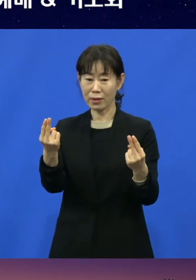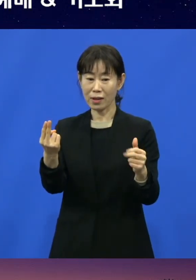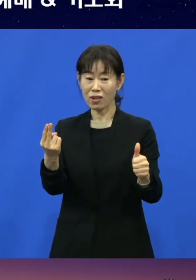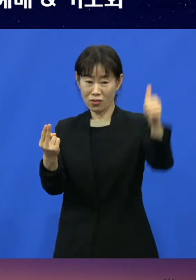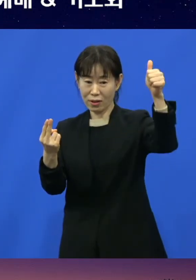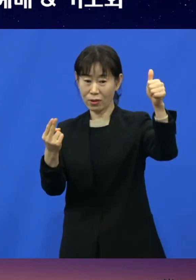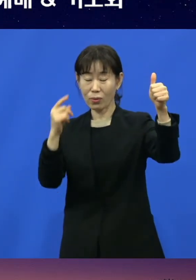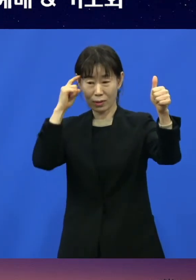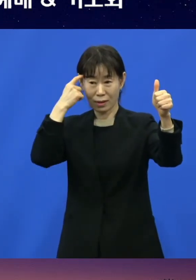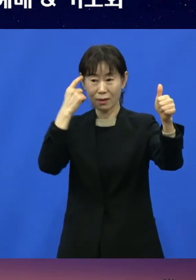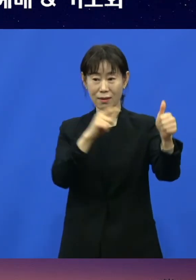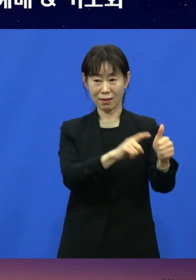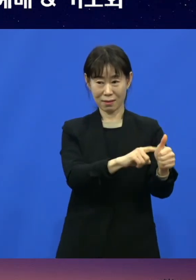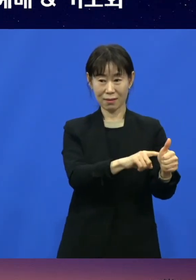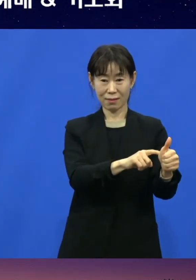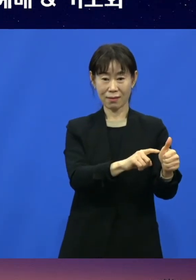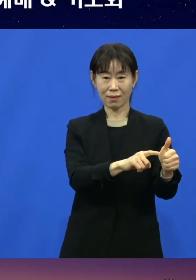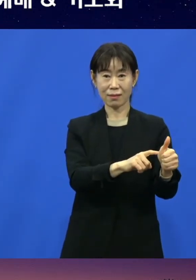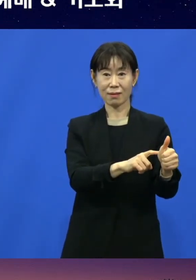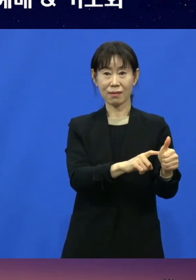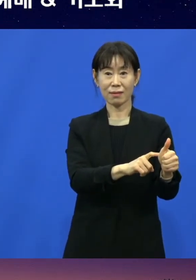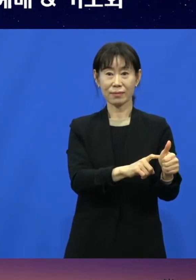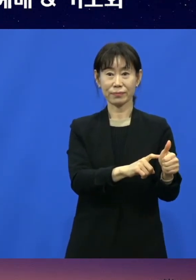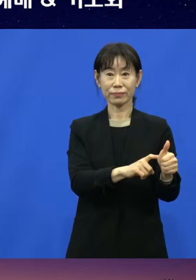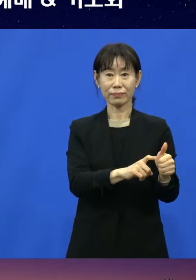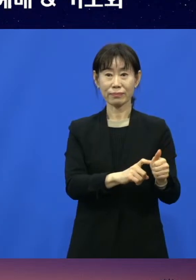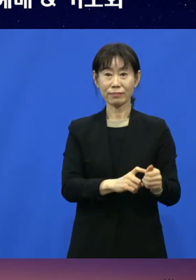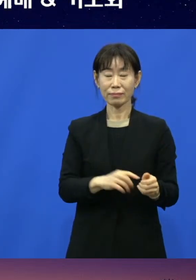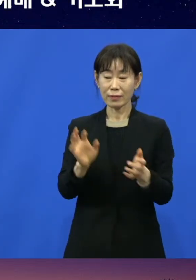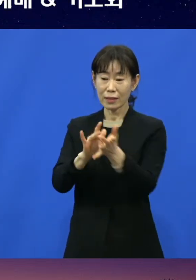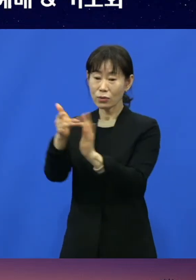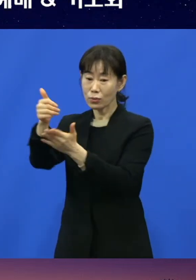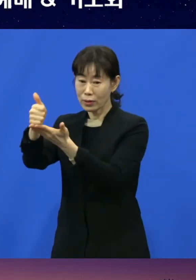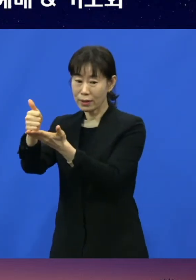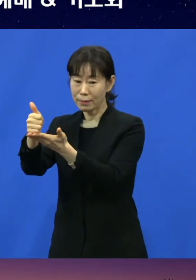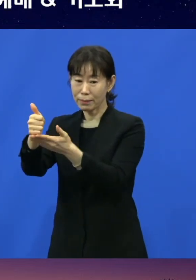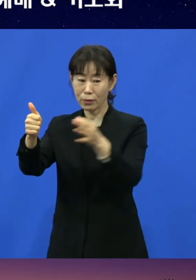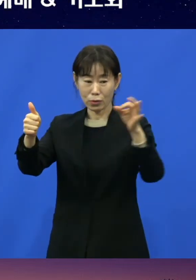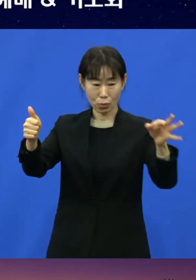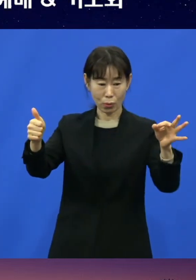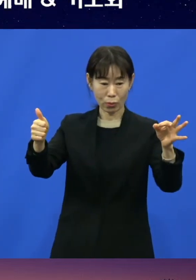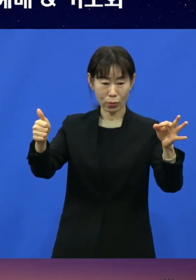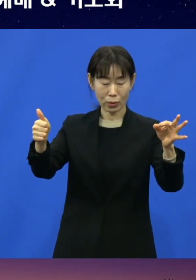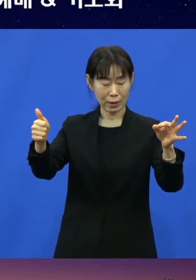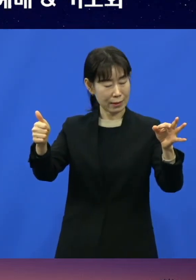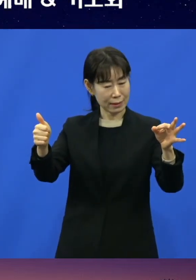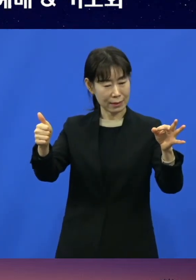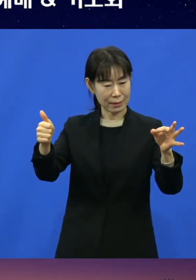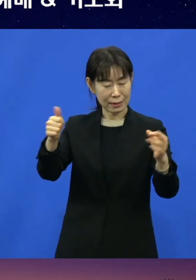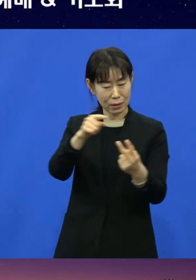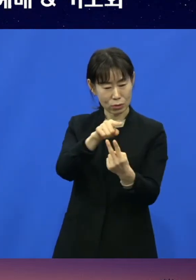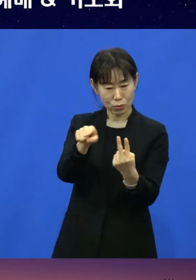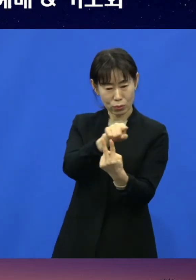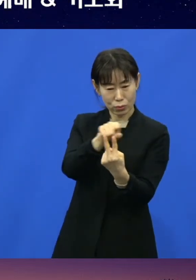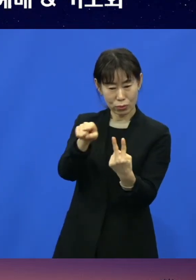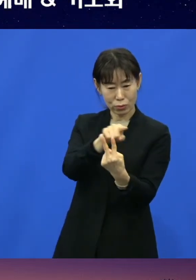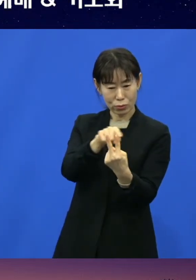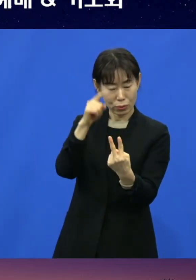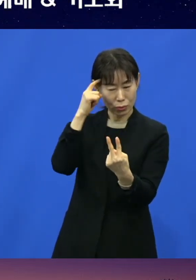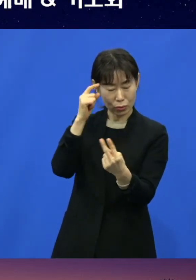그러니까 왜 근심을 하는 겁니까? 두 사이 중에서 근심을 하는 거예요. 부를 가진 것을 포기할 수도